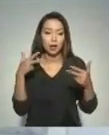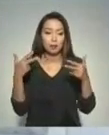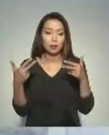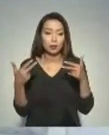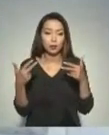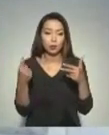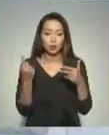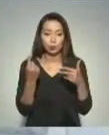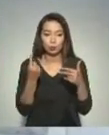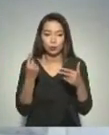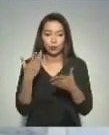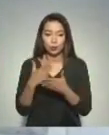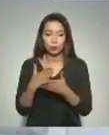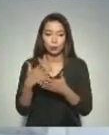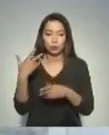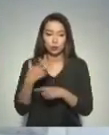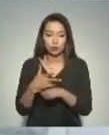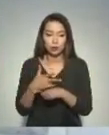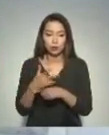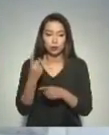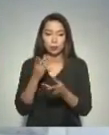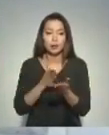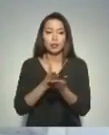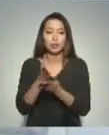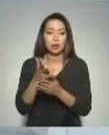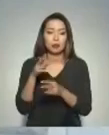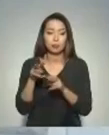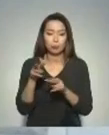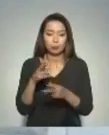камералардың жағы бұрылуы бар, мысалы бағытталуы бар.